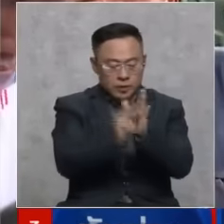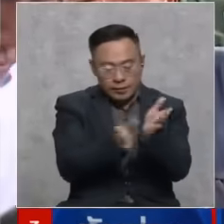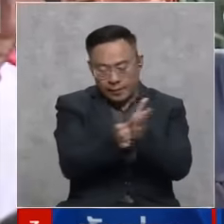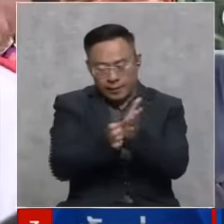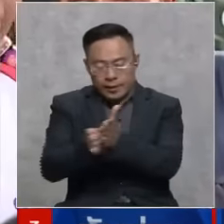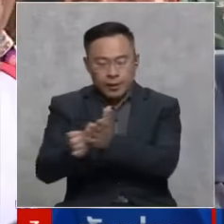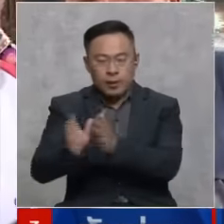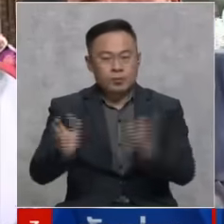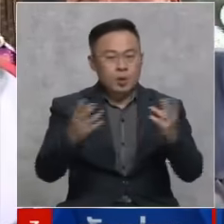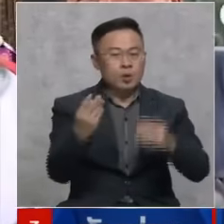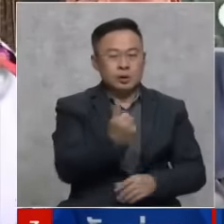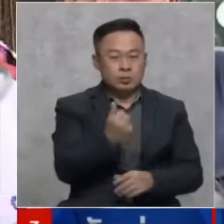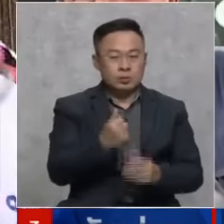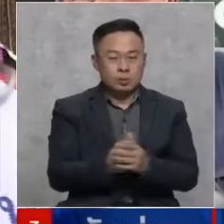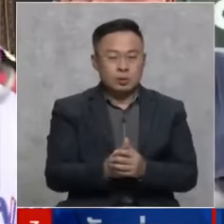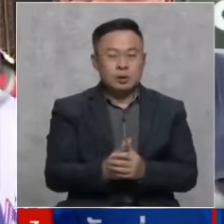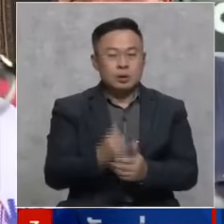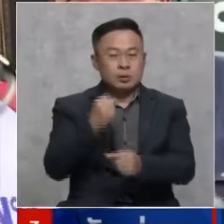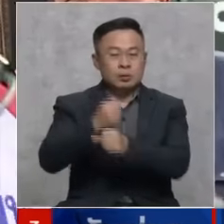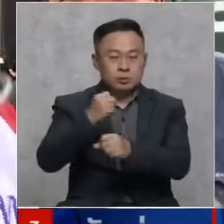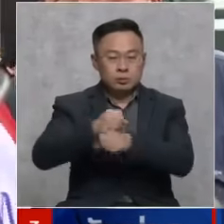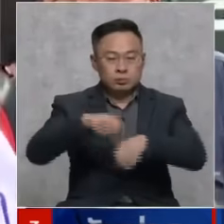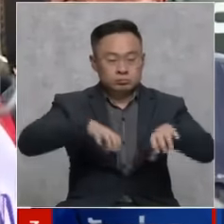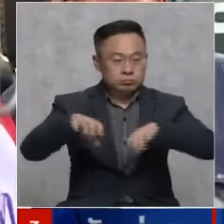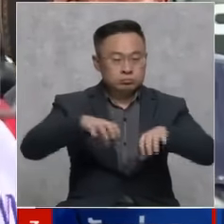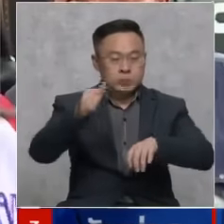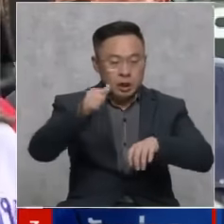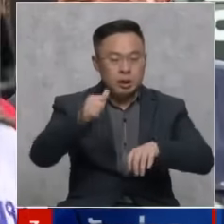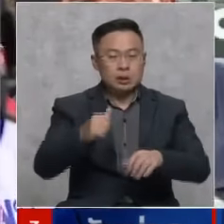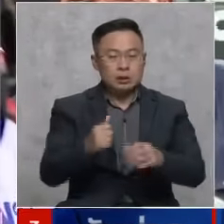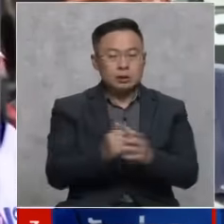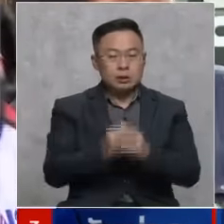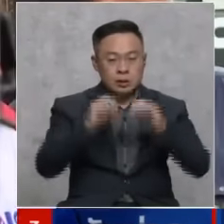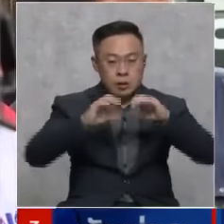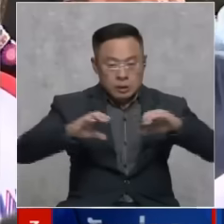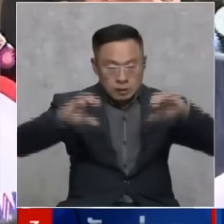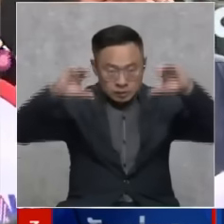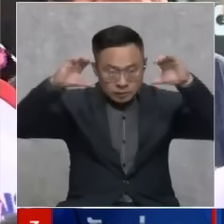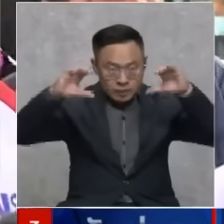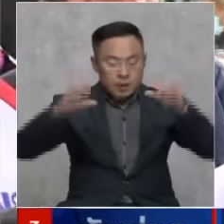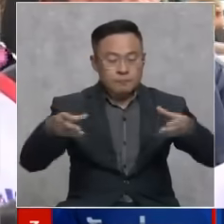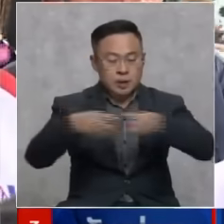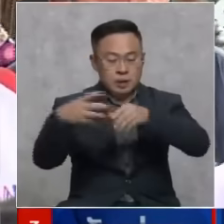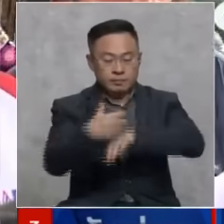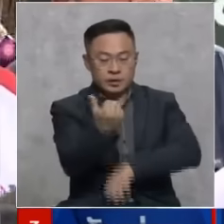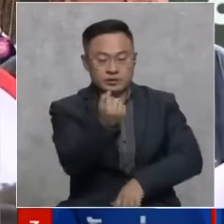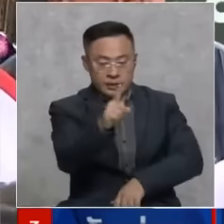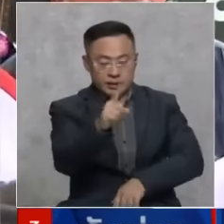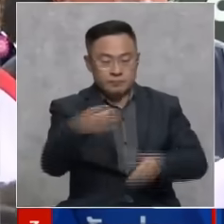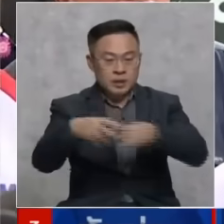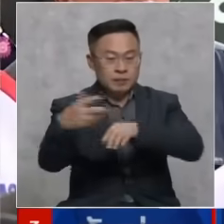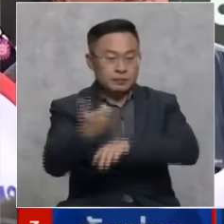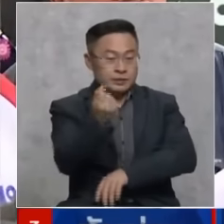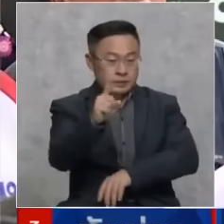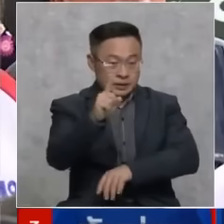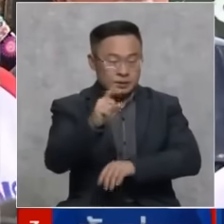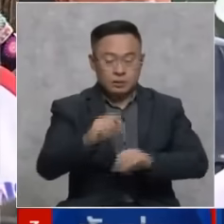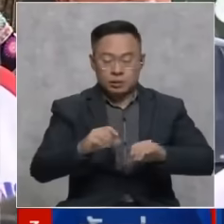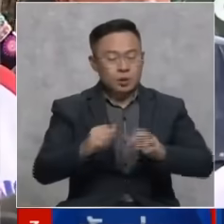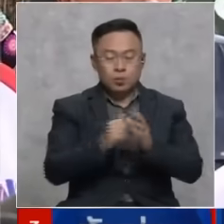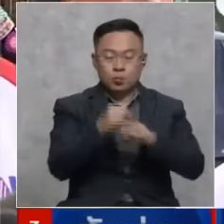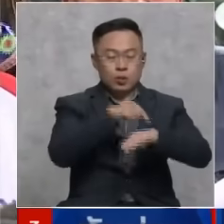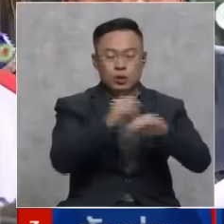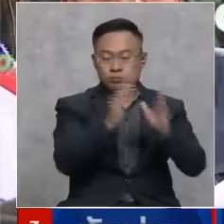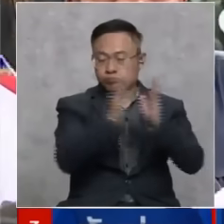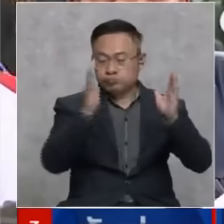ดนั้นเพราะรัฐบาลไม่ได้ผูกมัดรัฐบาลที่เกิดจาก11พรรคนี่นะครับมันเป็นนโยบายที่เราเขียนมาแล้วนะครับแต่ขั้นตอนการ